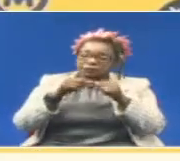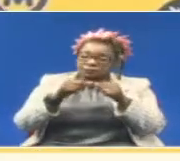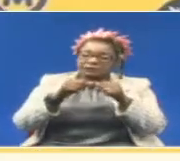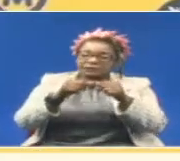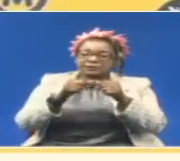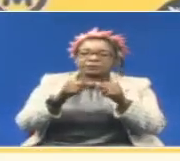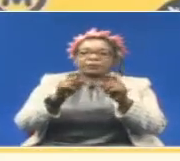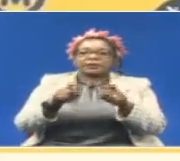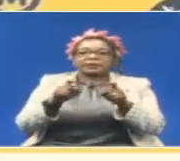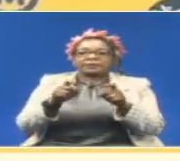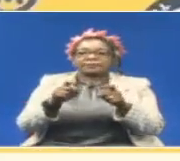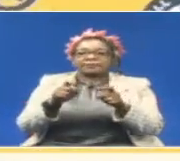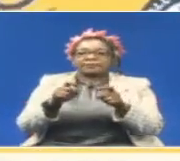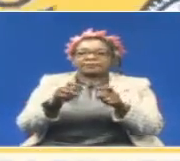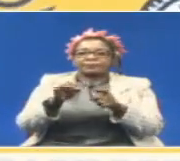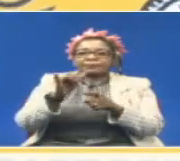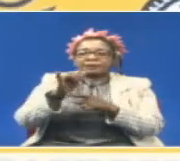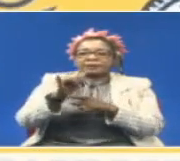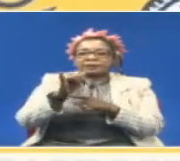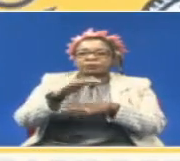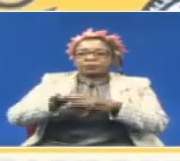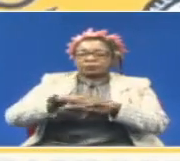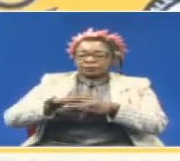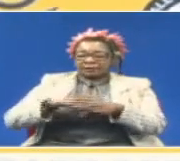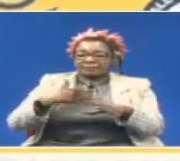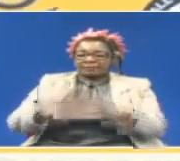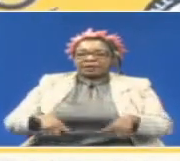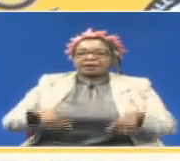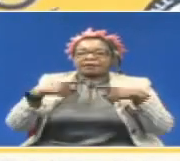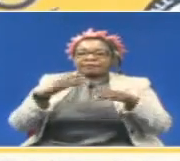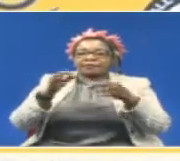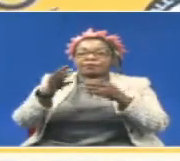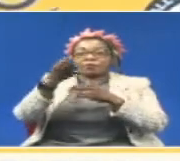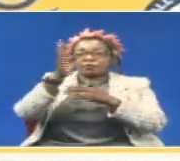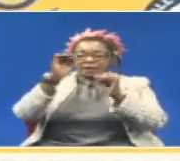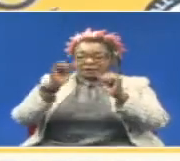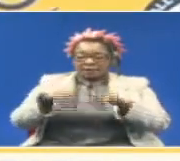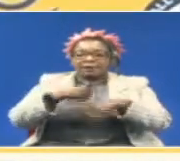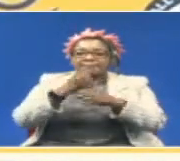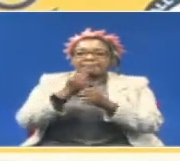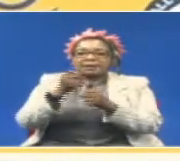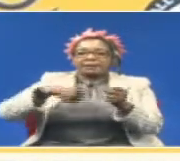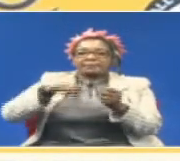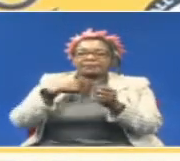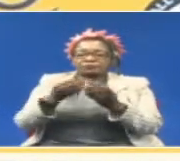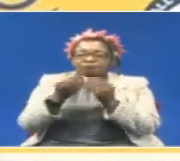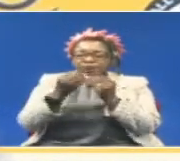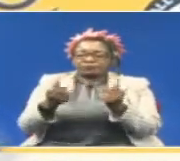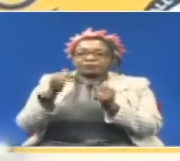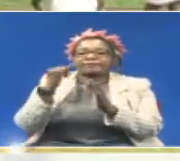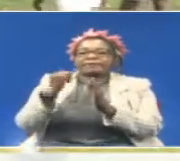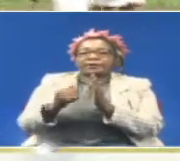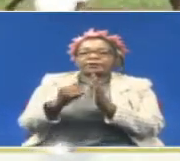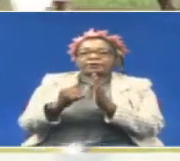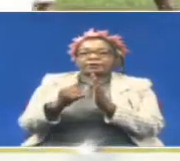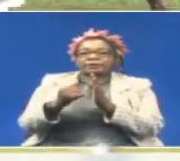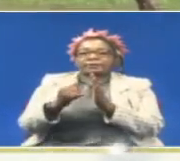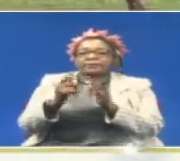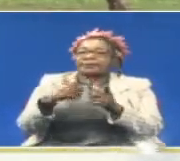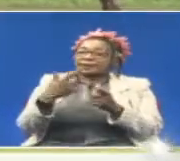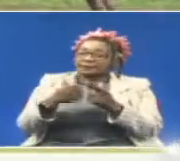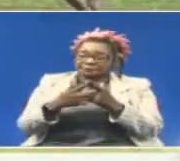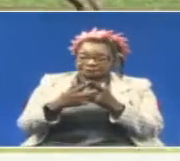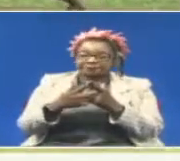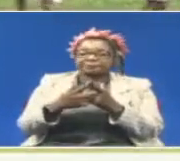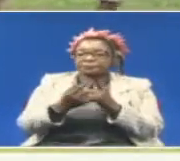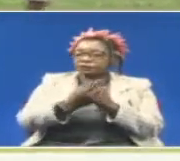Ni jambo kubwa sana katika maisha yangu. Ikiwa kama Mungu atanijalia kwanza kupita kuingia finali. Then unapata kwa wachezaji